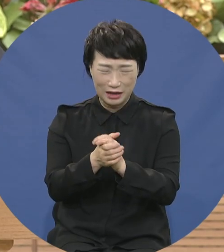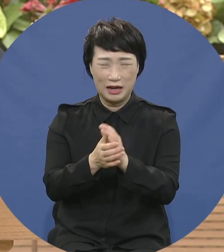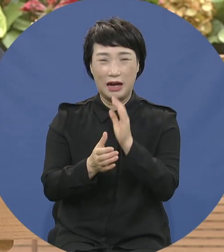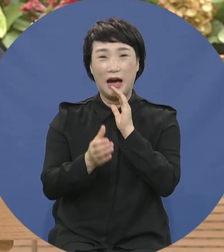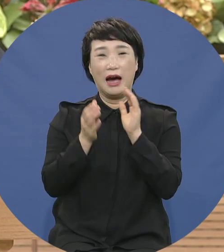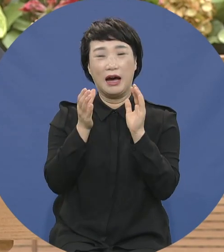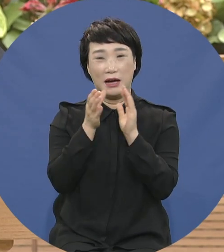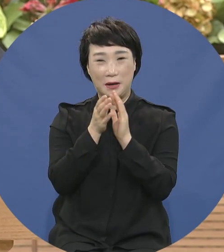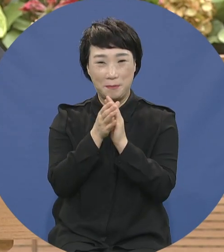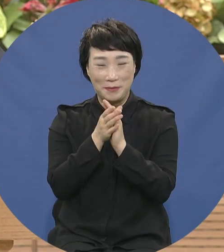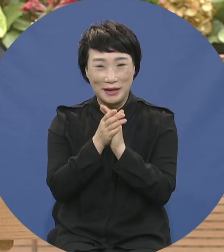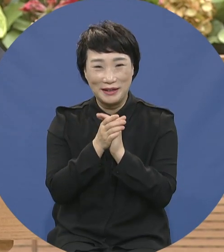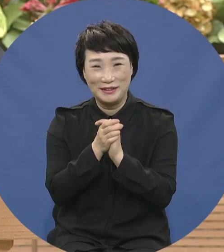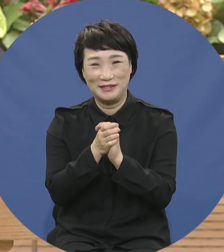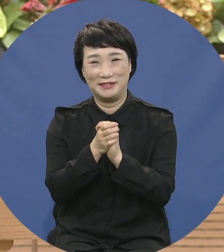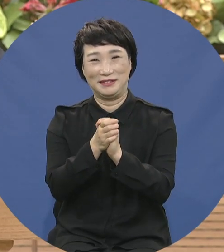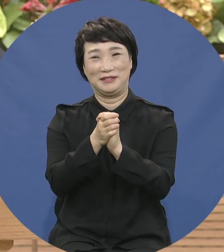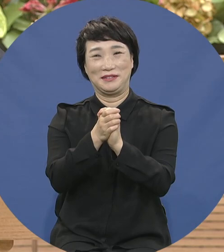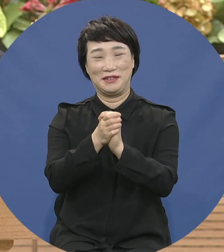기도드리옵나이다.